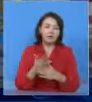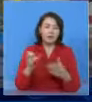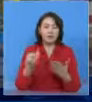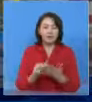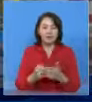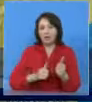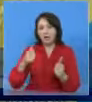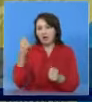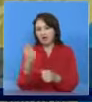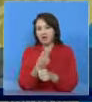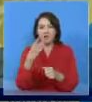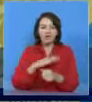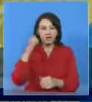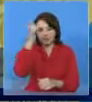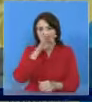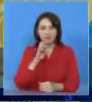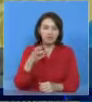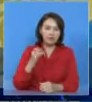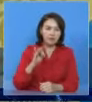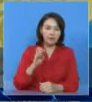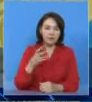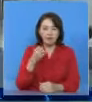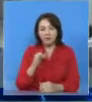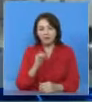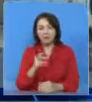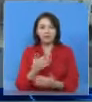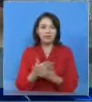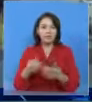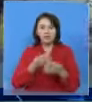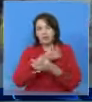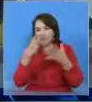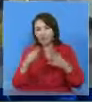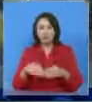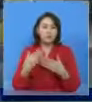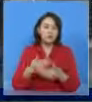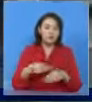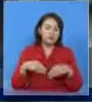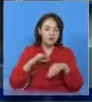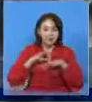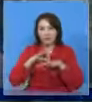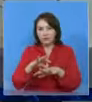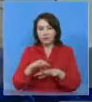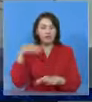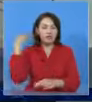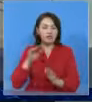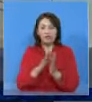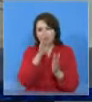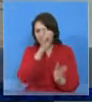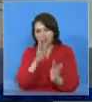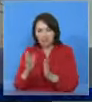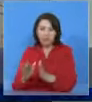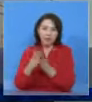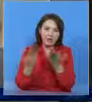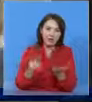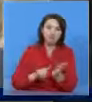Мәселен, алғашқы жылдары Әстей Мәмбетов, Сағи Жиенбаев, Тобық Жармағамбетовтің мерейтойлары кең көлемде аталып өтілді. Ақтөбе кітапханасы кітаптар